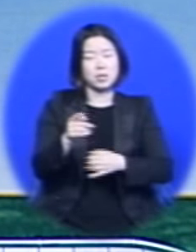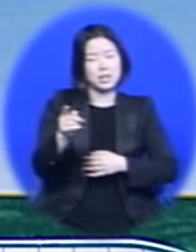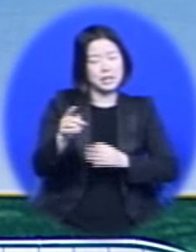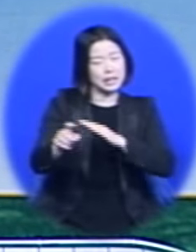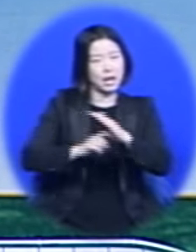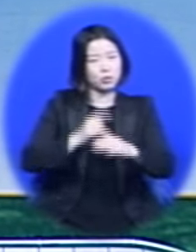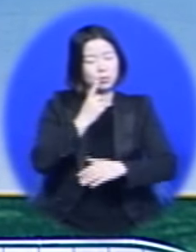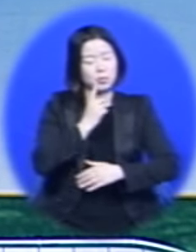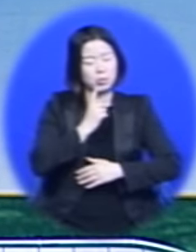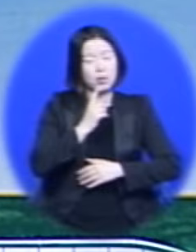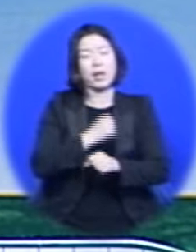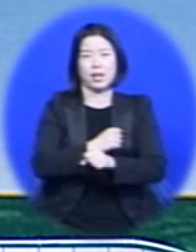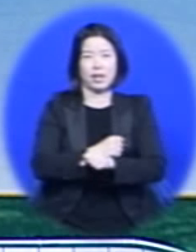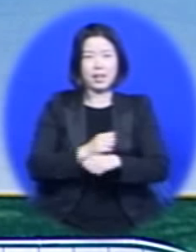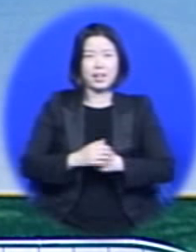강도를 부러워합니다.